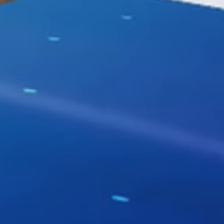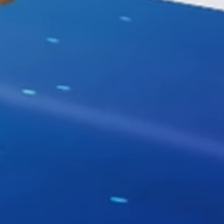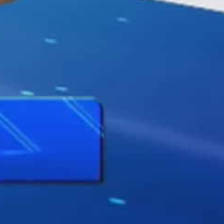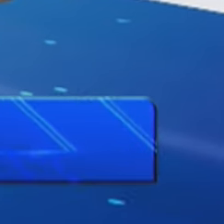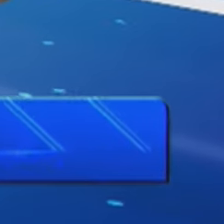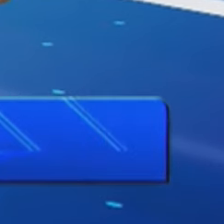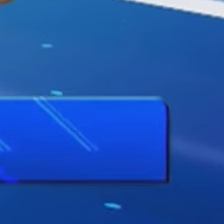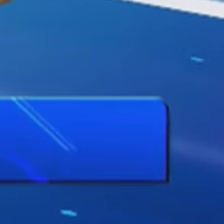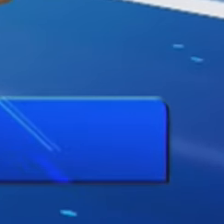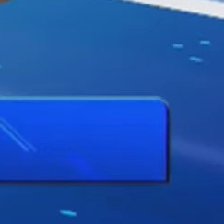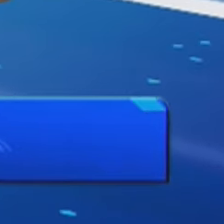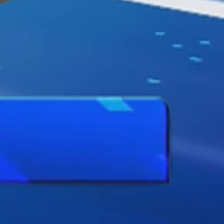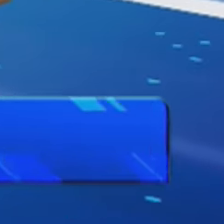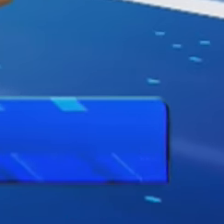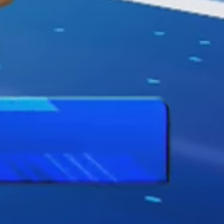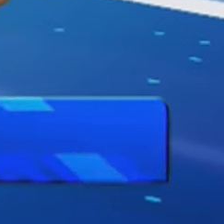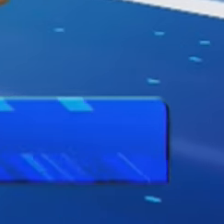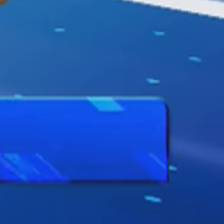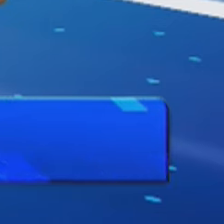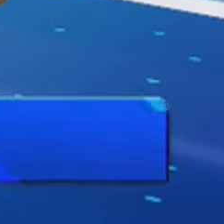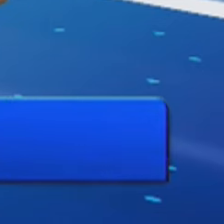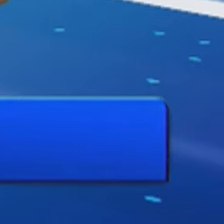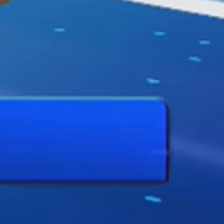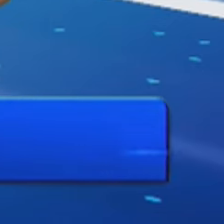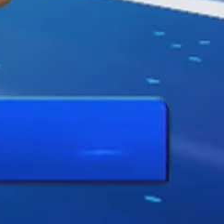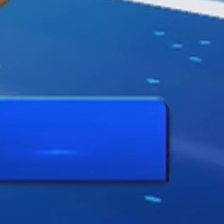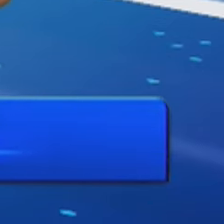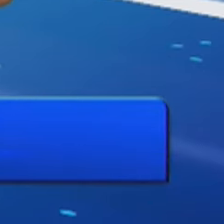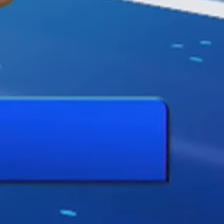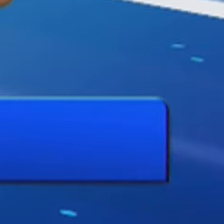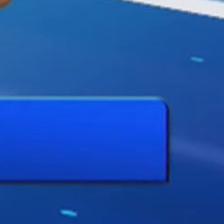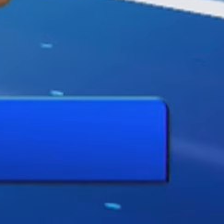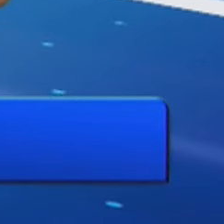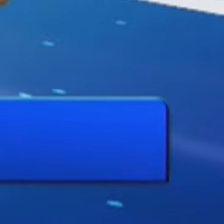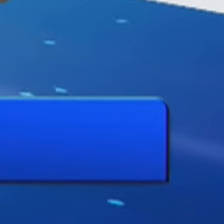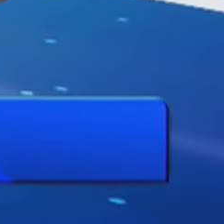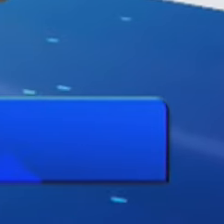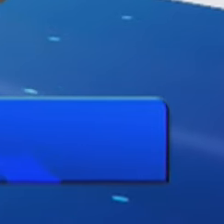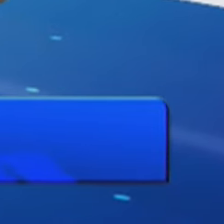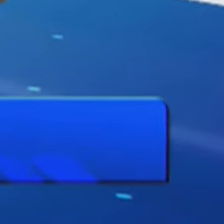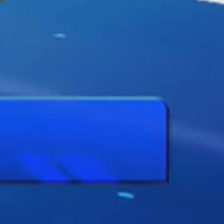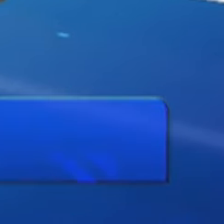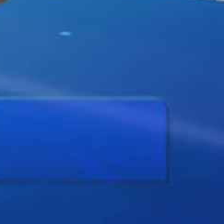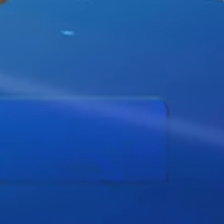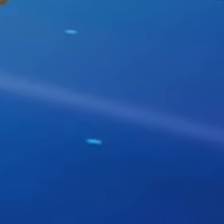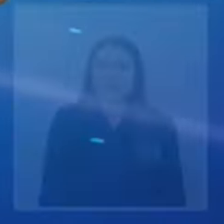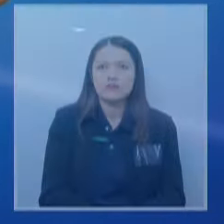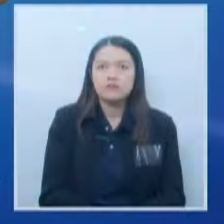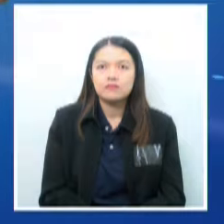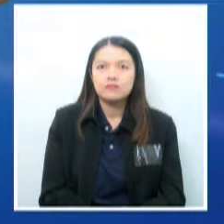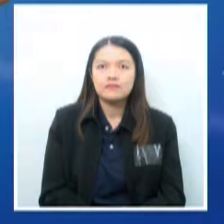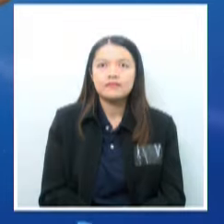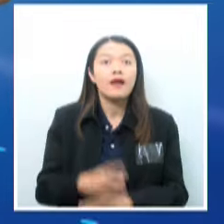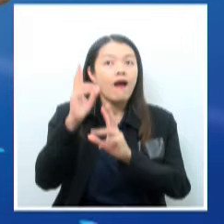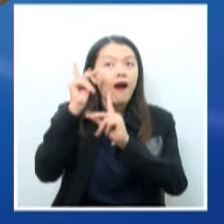สวัสดีค่ะข่าวติดเทรนในวันนี้นะคะพบกับประเด็นข่าวน่าสนใจของกระทรวงศึกษาธิการและแวดวงการศึกษาของเรานะคะสำหรับข่าวที่น่าสนใจ